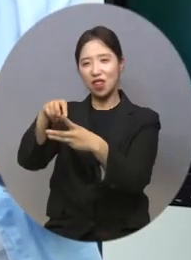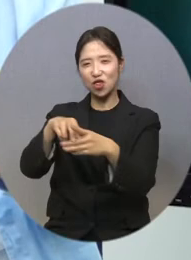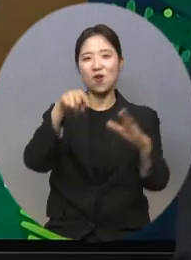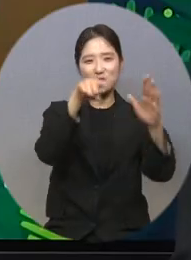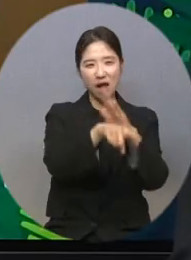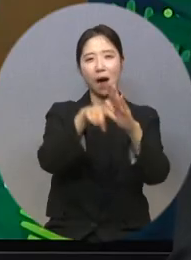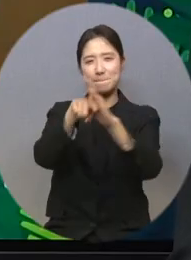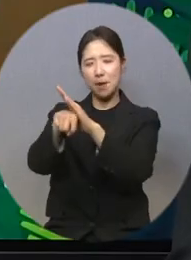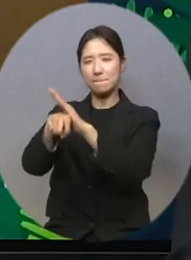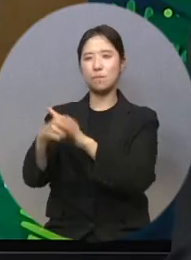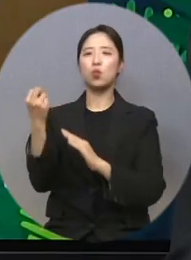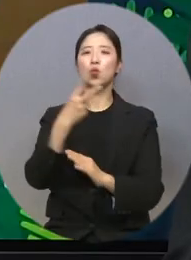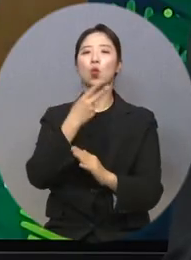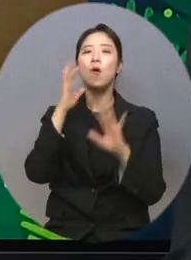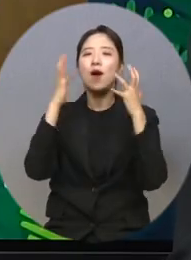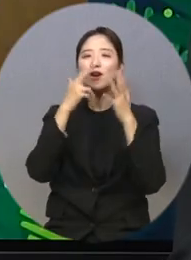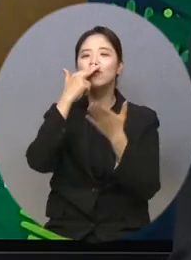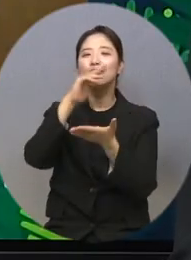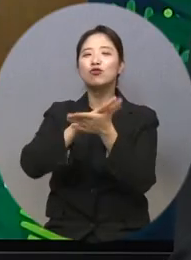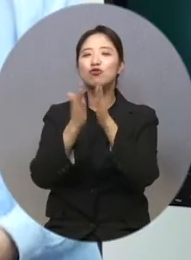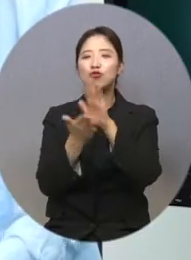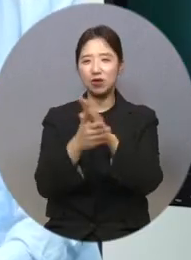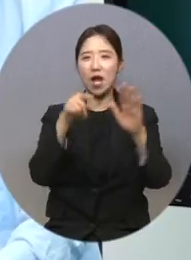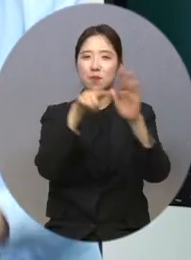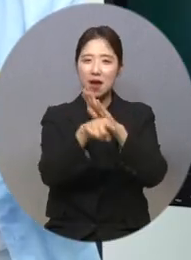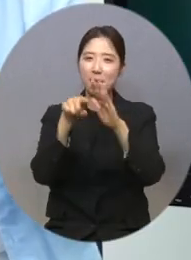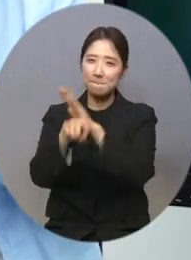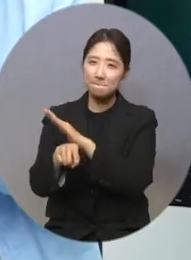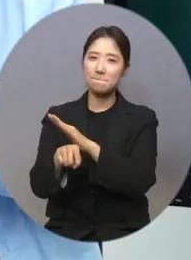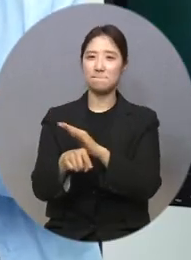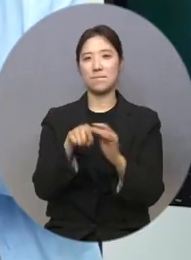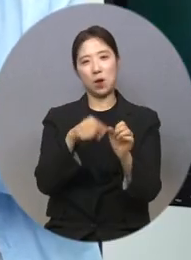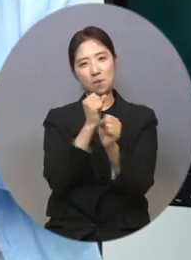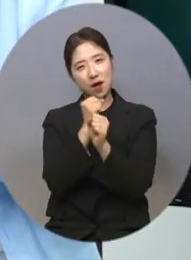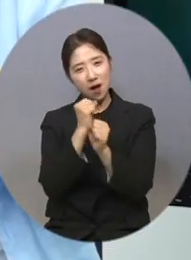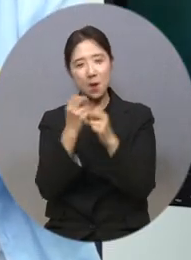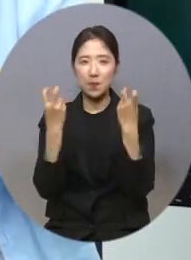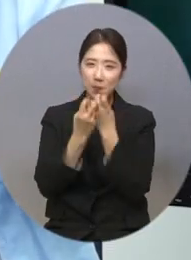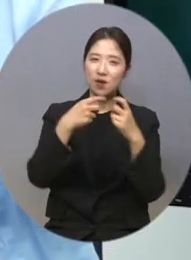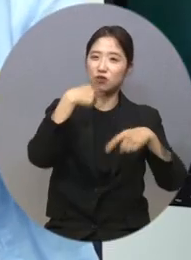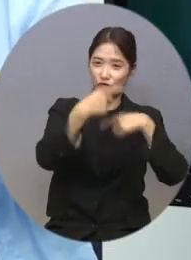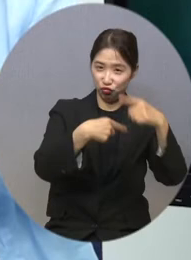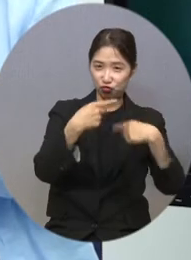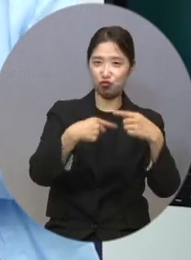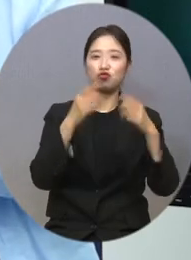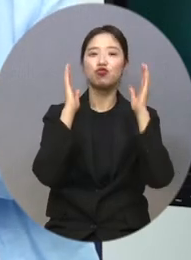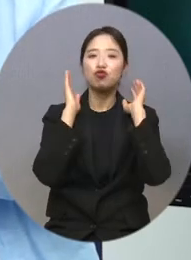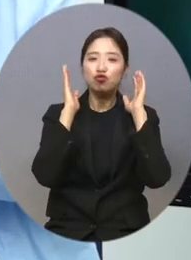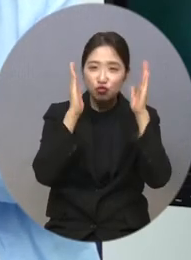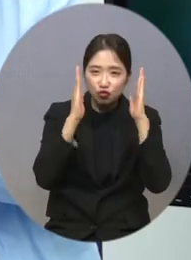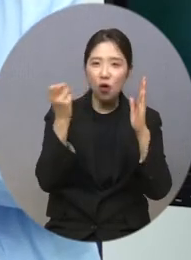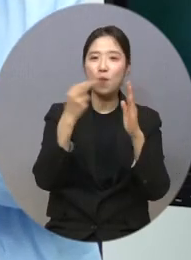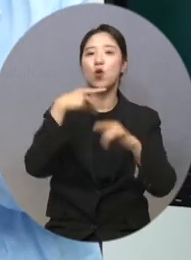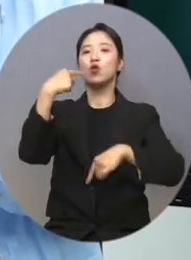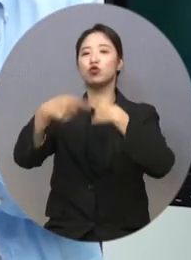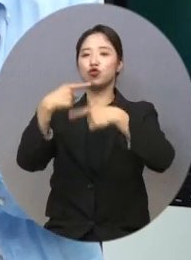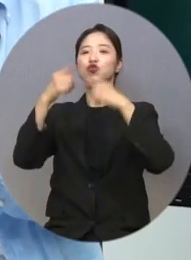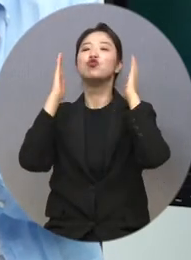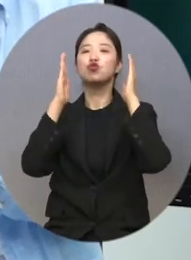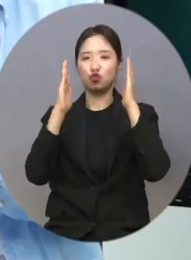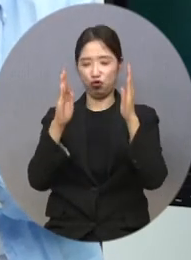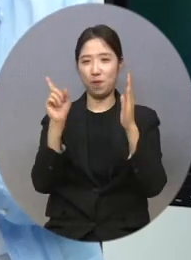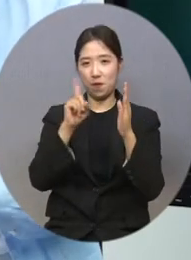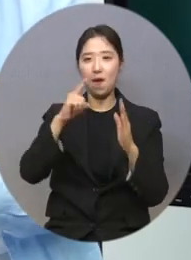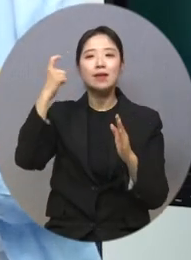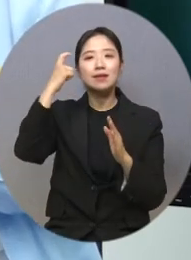센터 이렇게 다 다니면서 유치원 다니면서 아이들한테 공예 수업과 수어 수업을 함께하는 장애인 인식개선 수업을